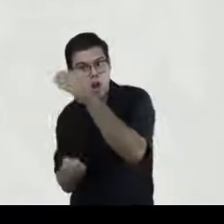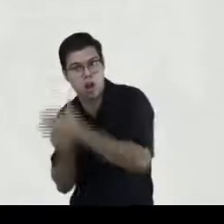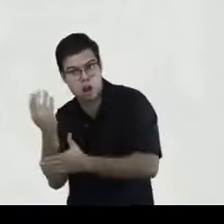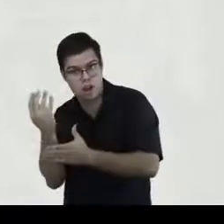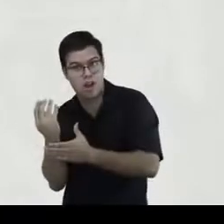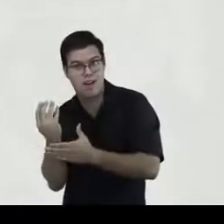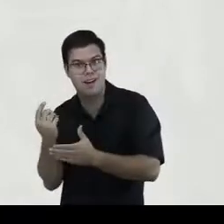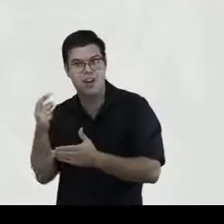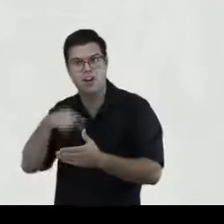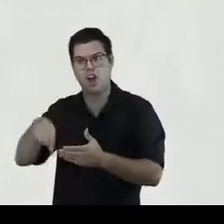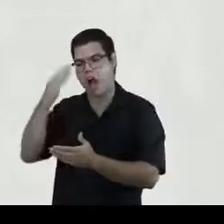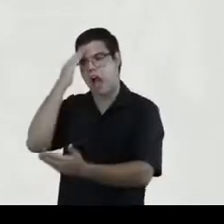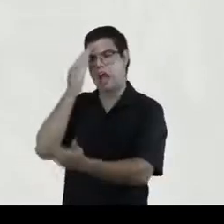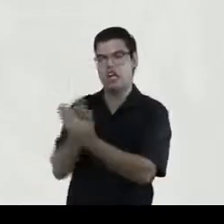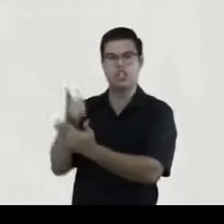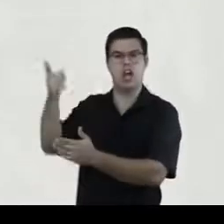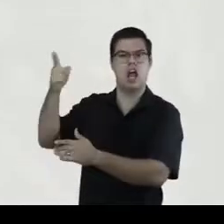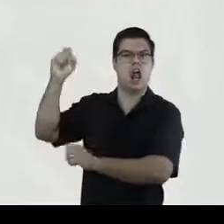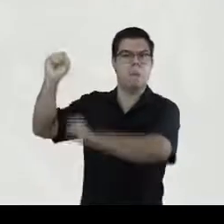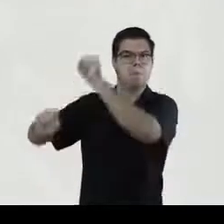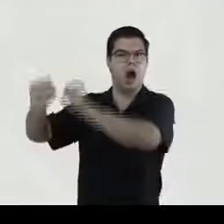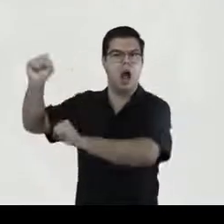ob das Ergebnis stimmt.